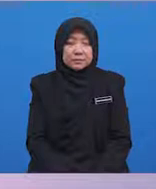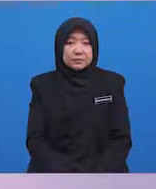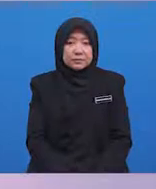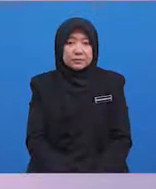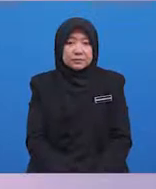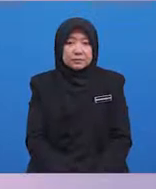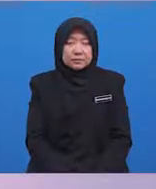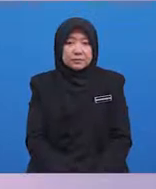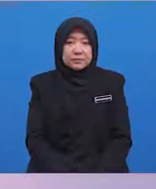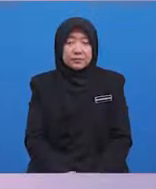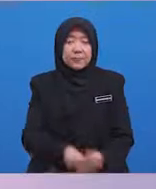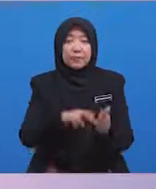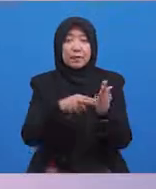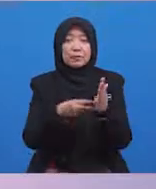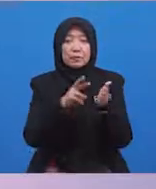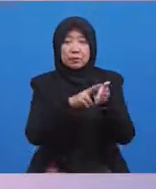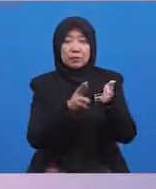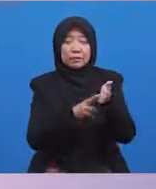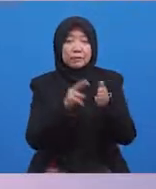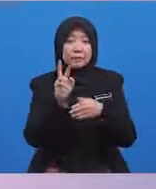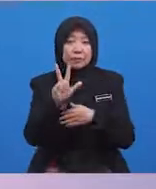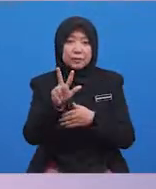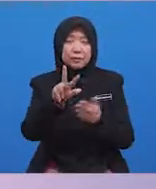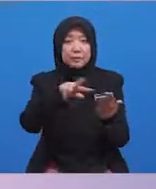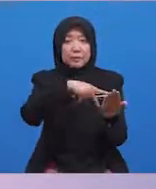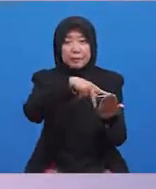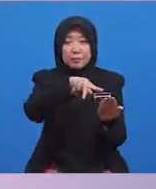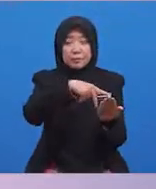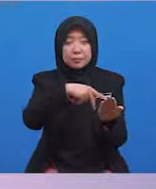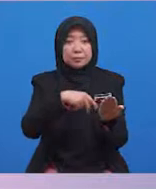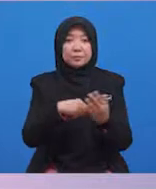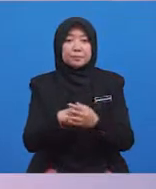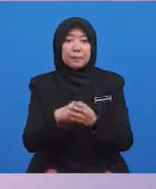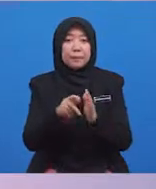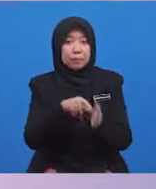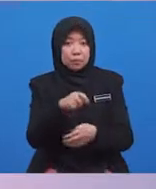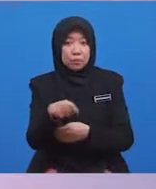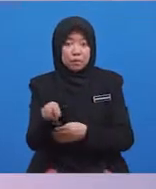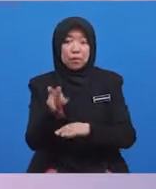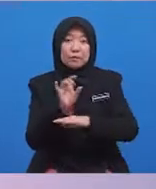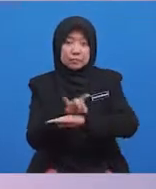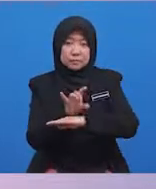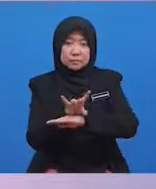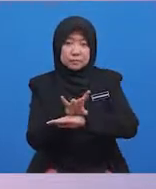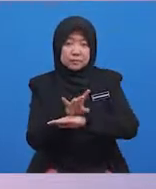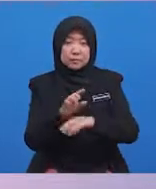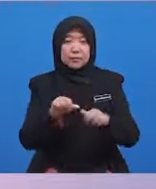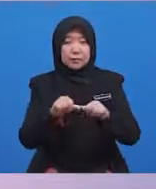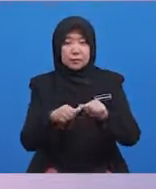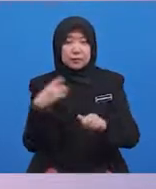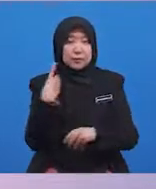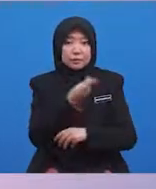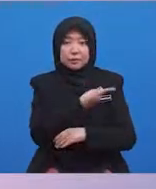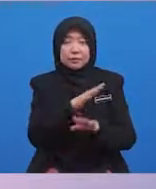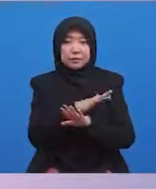hujan. Maksud rangkap ketiga pantun pula ialah penulis berpesan agar kita